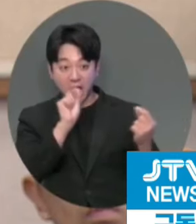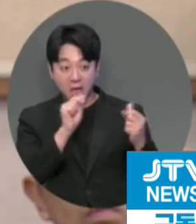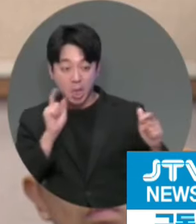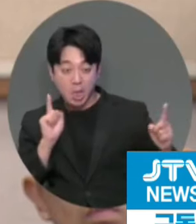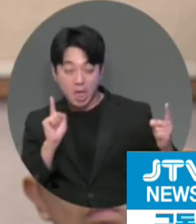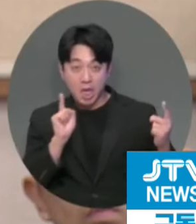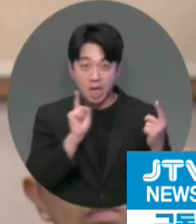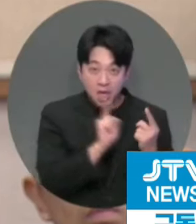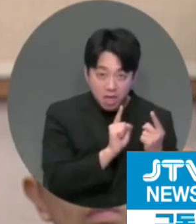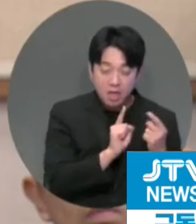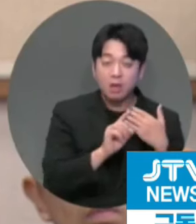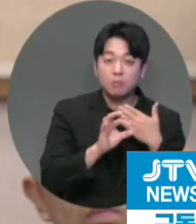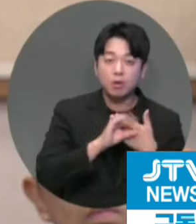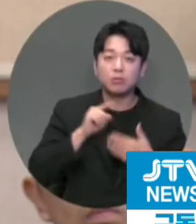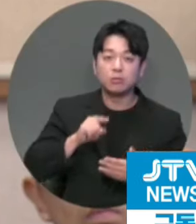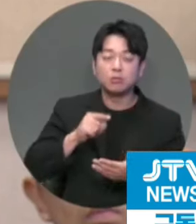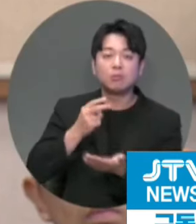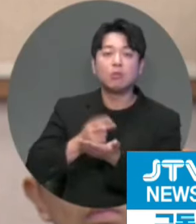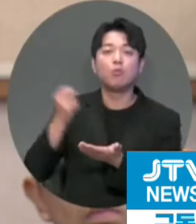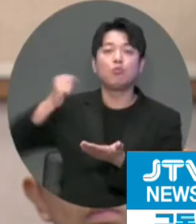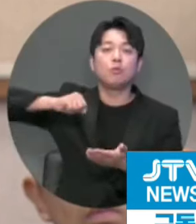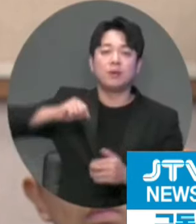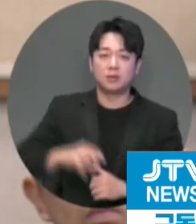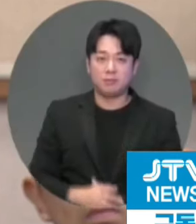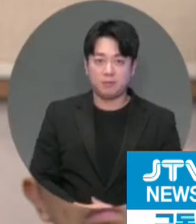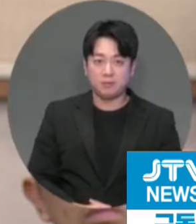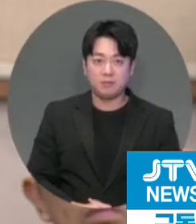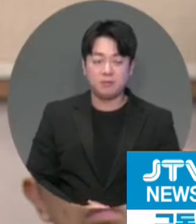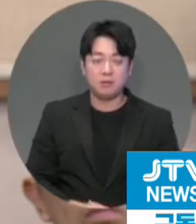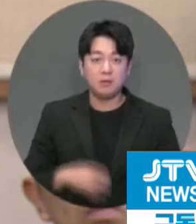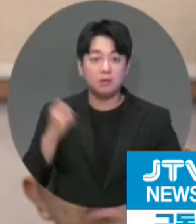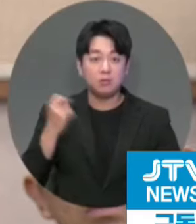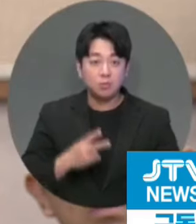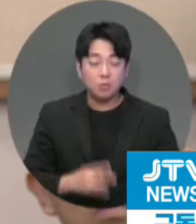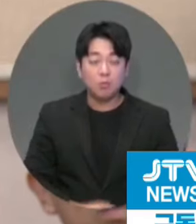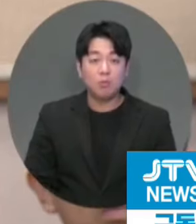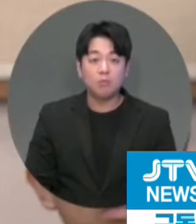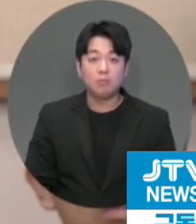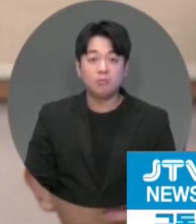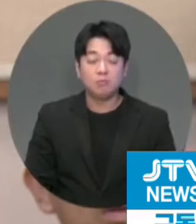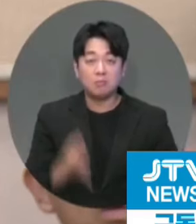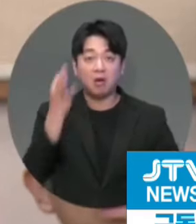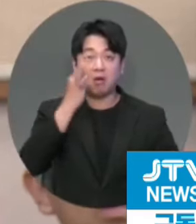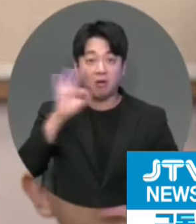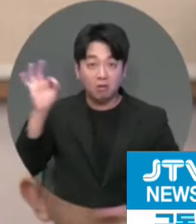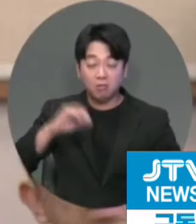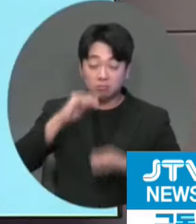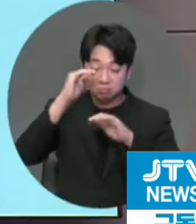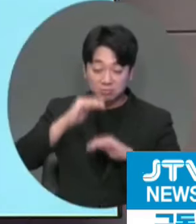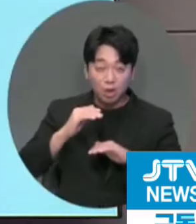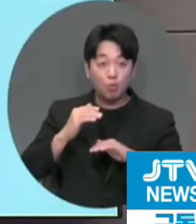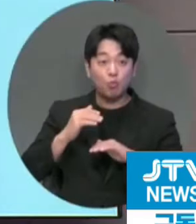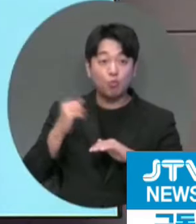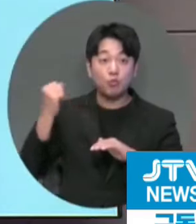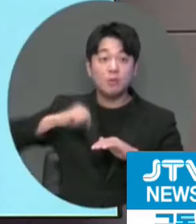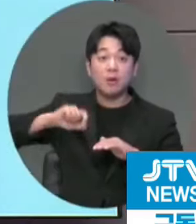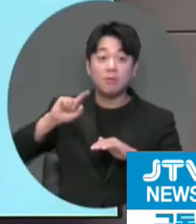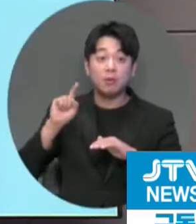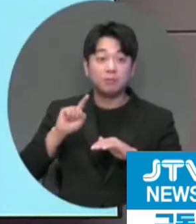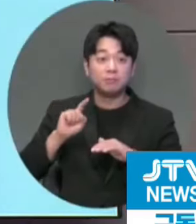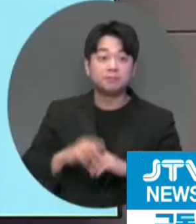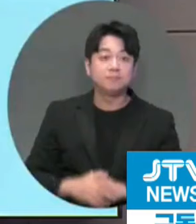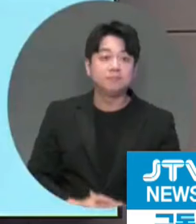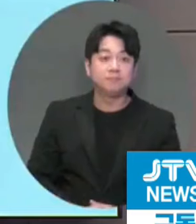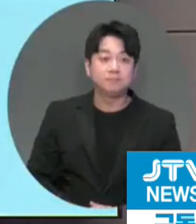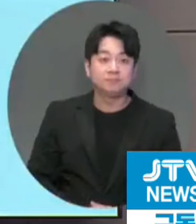금지 위반으로 알고 있고 효용 유지 위반 출동은 저전력 그러니까 쉽게 말해